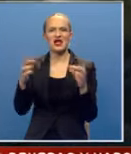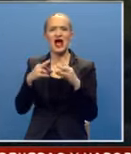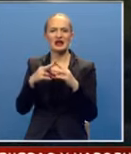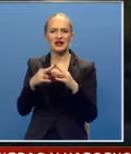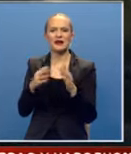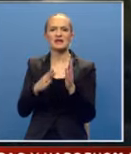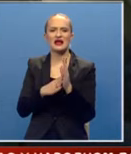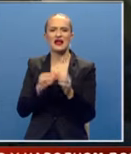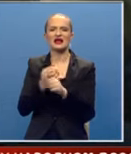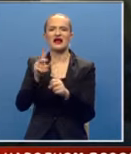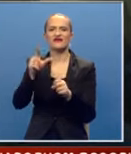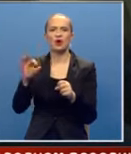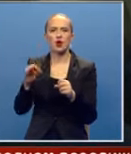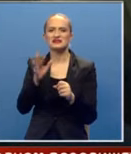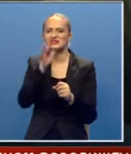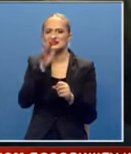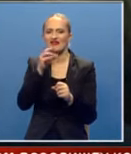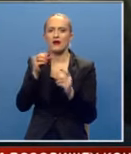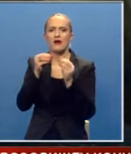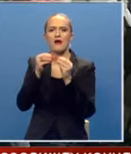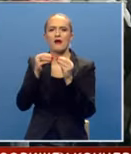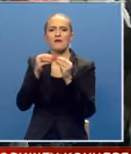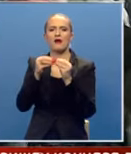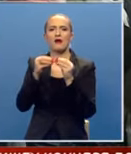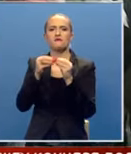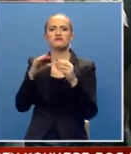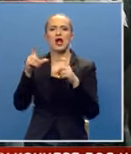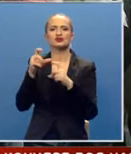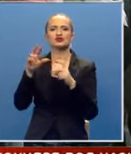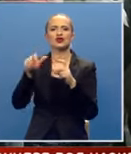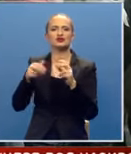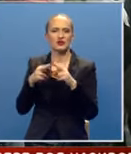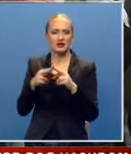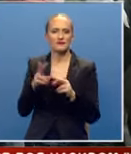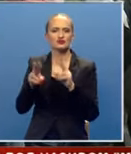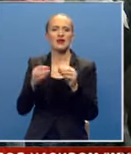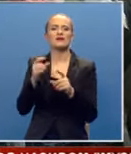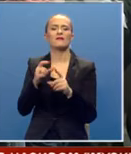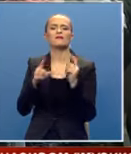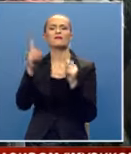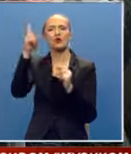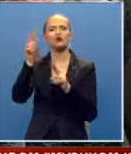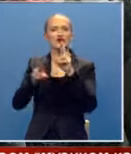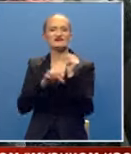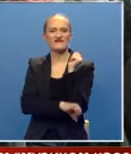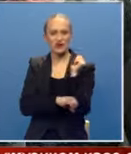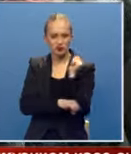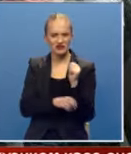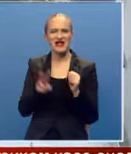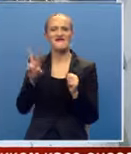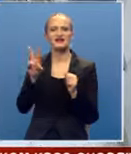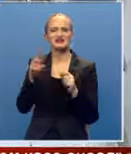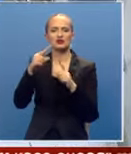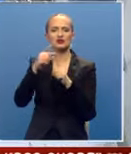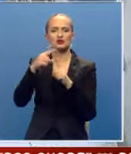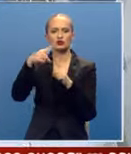arhangela Mihajla i Gavrila na Sarajevskoj Baščaršiji. Liturgiju je služio dekan Bogoslovskog fakulteta iz Foče Vladislav